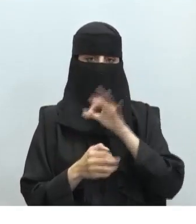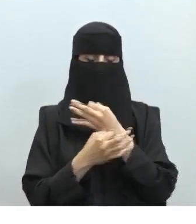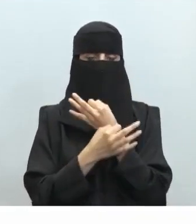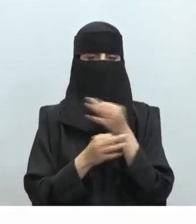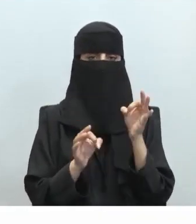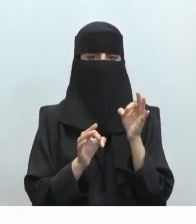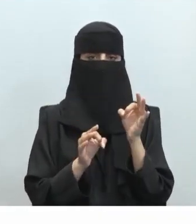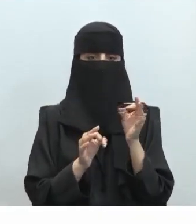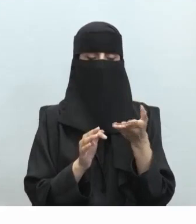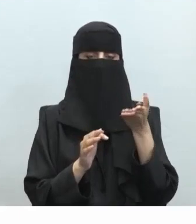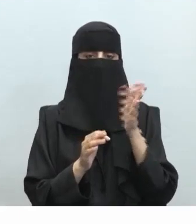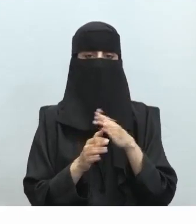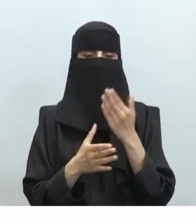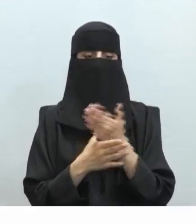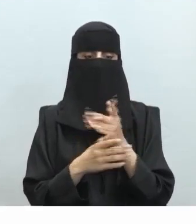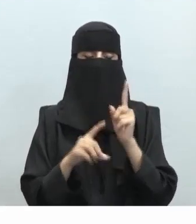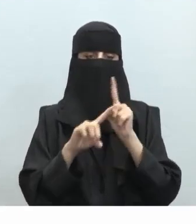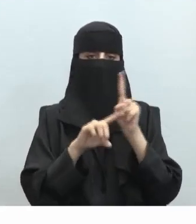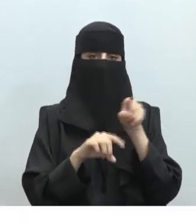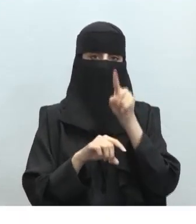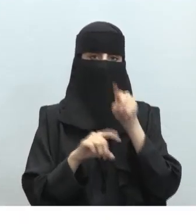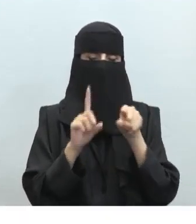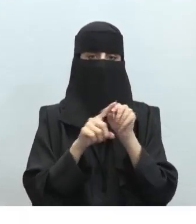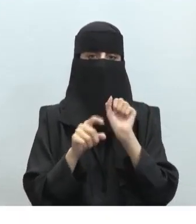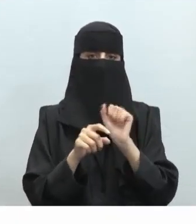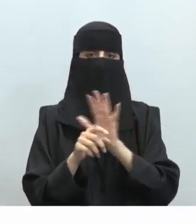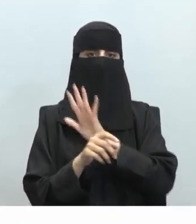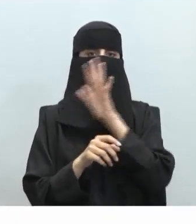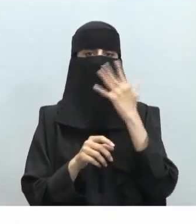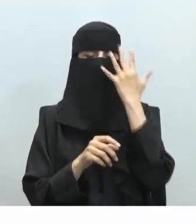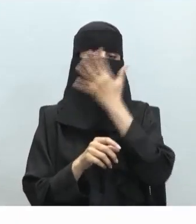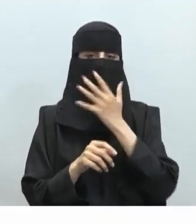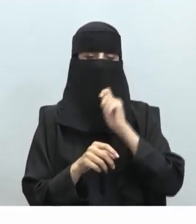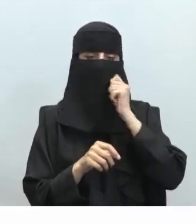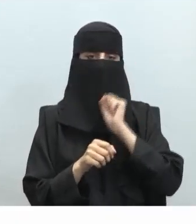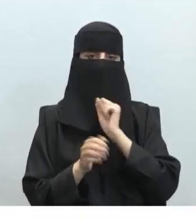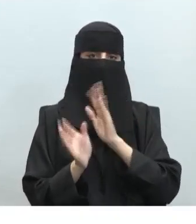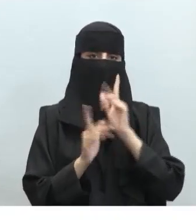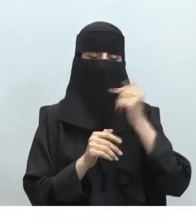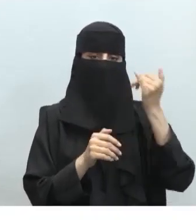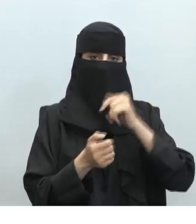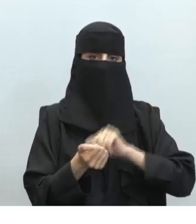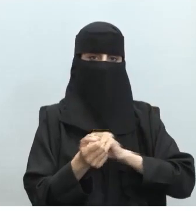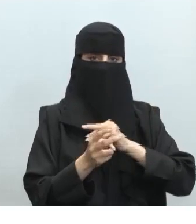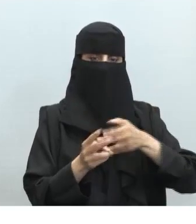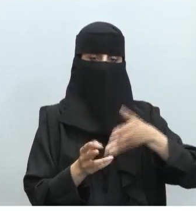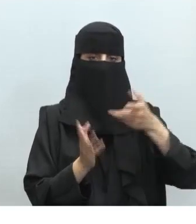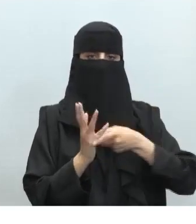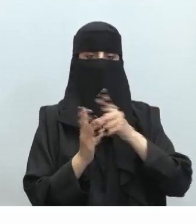كروموسوم اكس نحن متفقين ان كروموسوم واي مسؤول عن الصفات الذكوريه فقط لذلك هذا الذكر سوف يموت